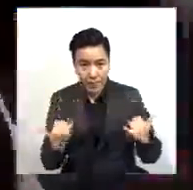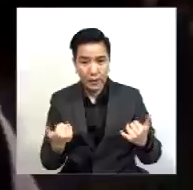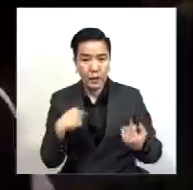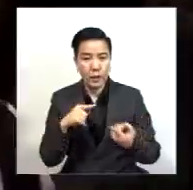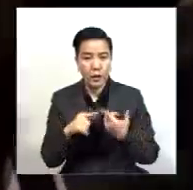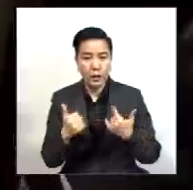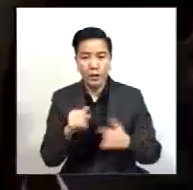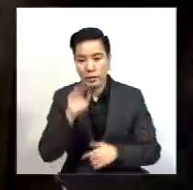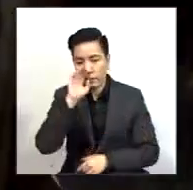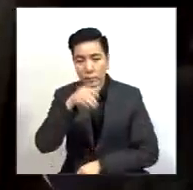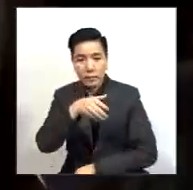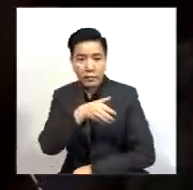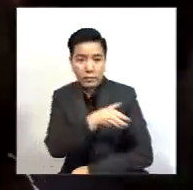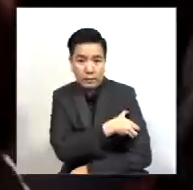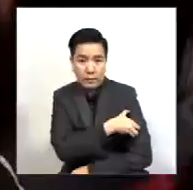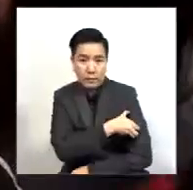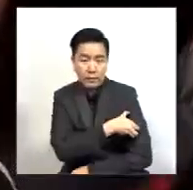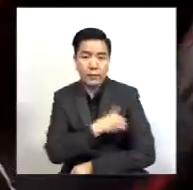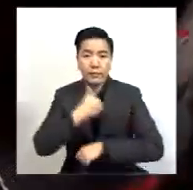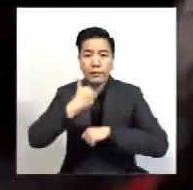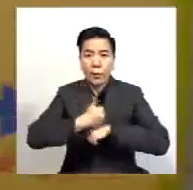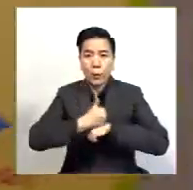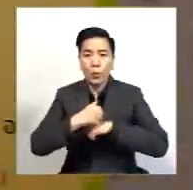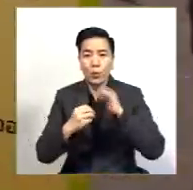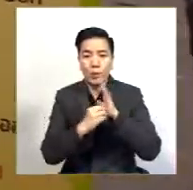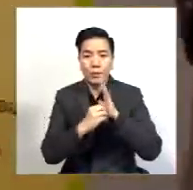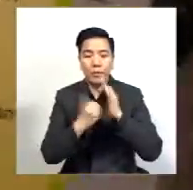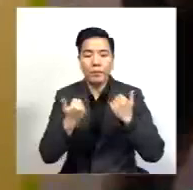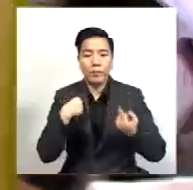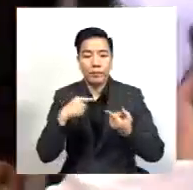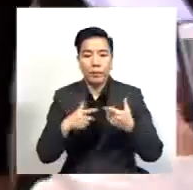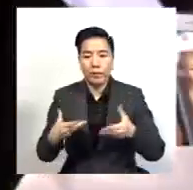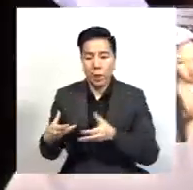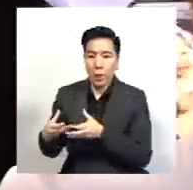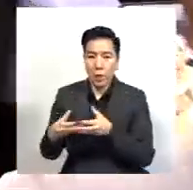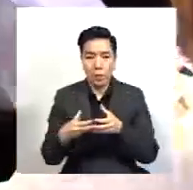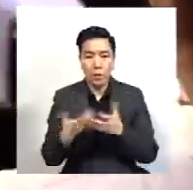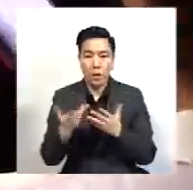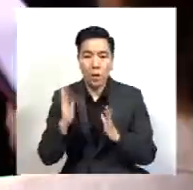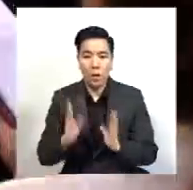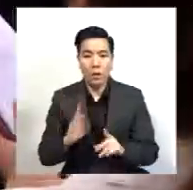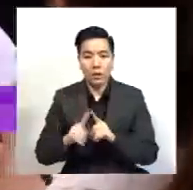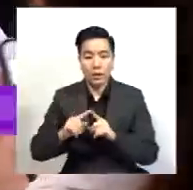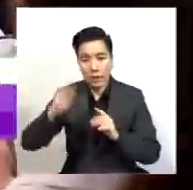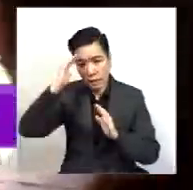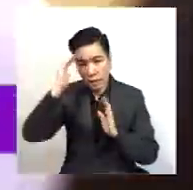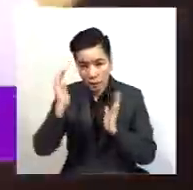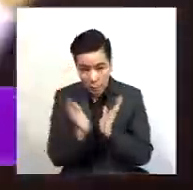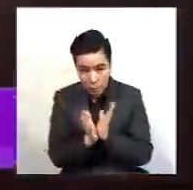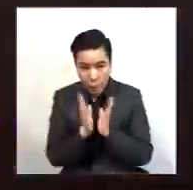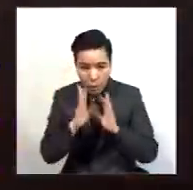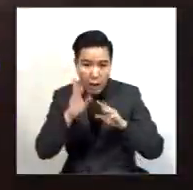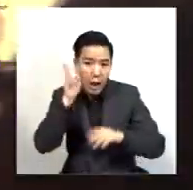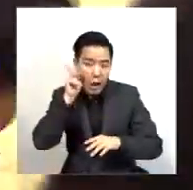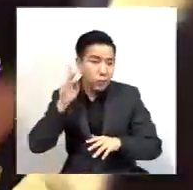ซึ่งงานนี้นะคะทางพลตำรวจเอกอัศวินขวัญเมืองผู้ว่าราชการกรุงเทพมหานครท่านนำทีมเนี่ยพร้อมตำรวจแล้วก็ทีม